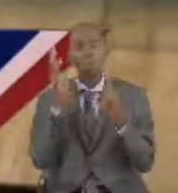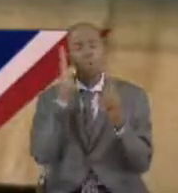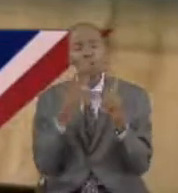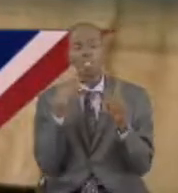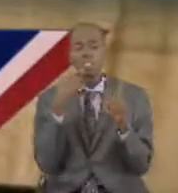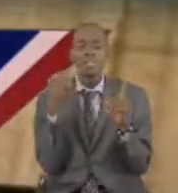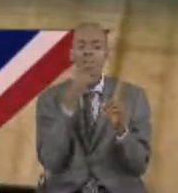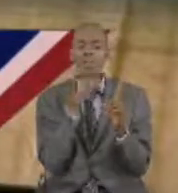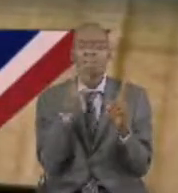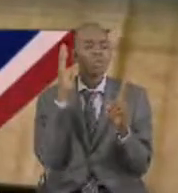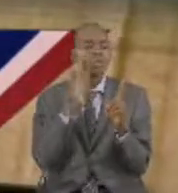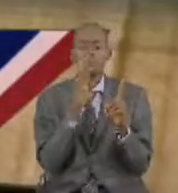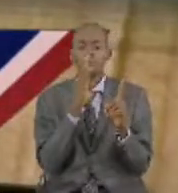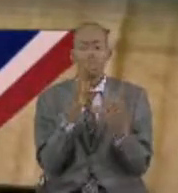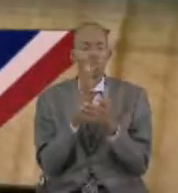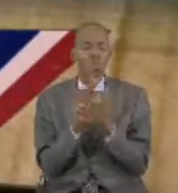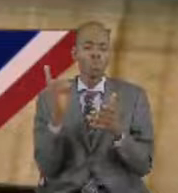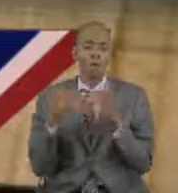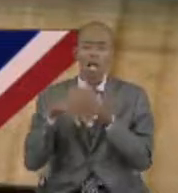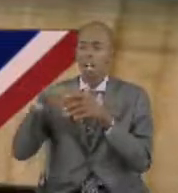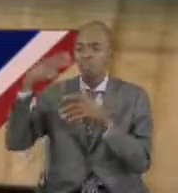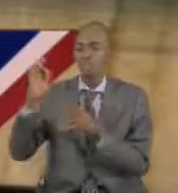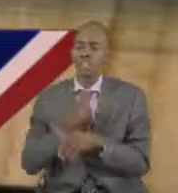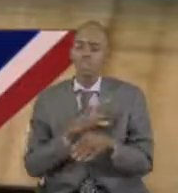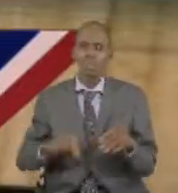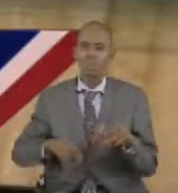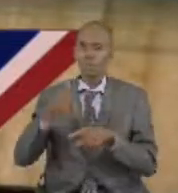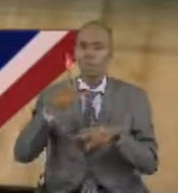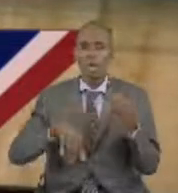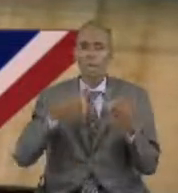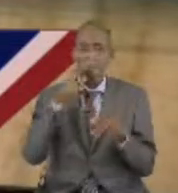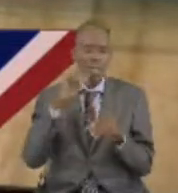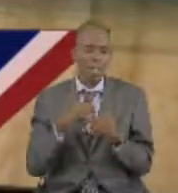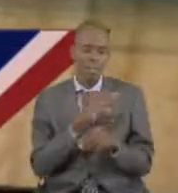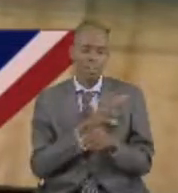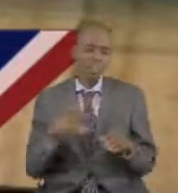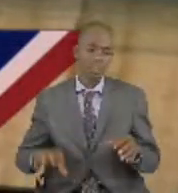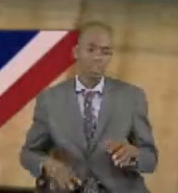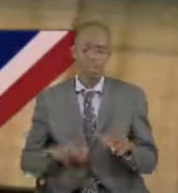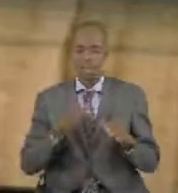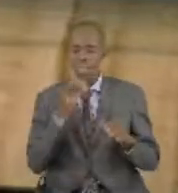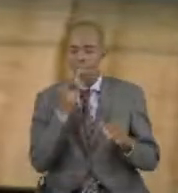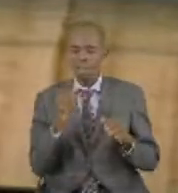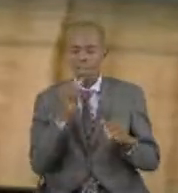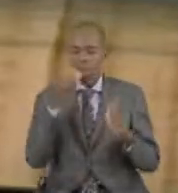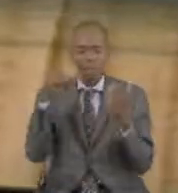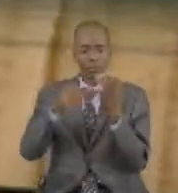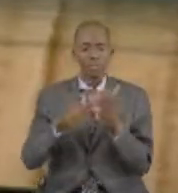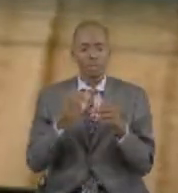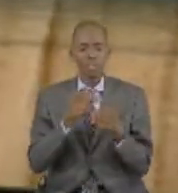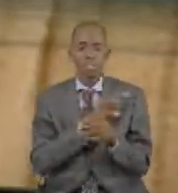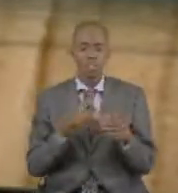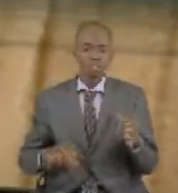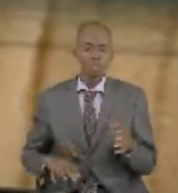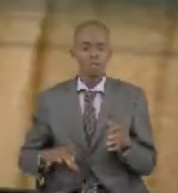le mensonge, il doit être hors de Christ. Si vous ne pouvez pas être en Christ, être enveloppé en Christ, baptisé en